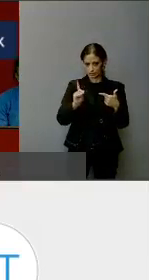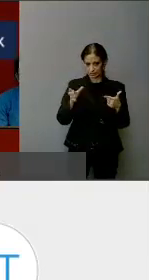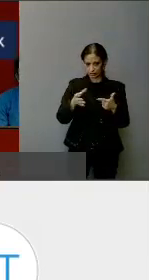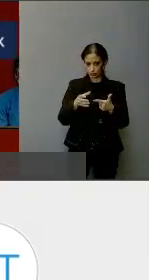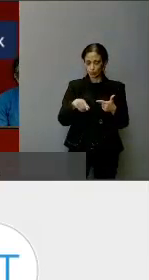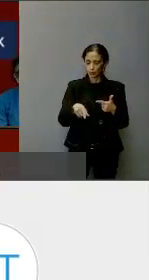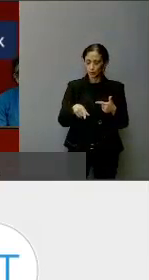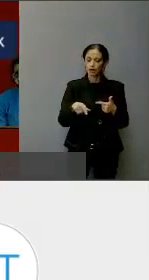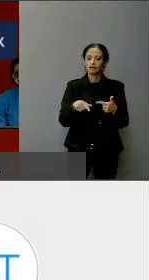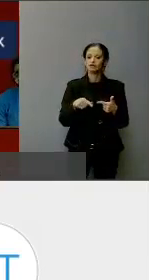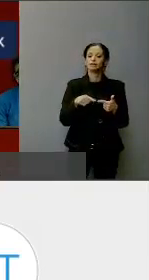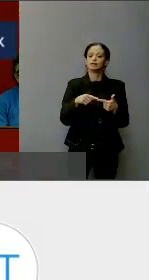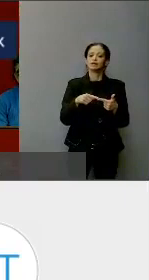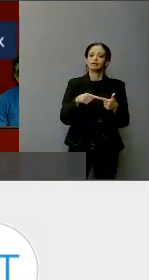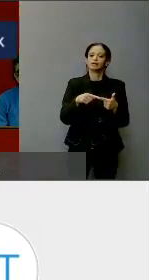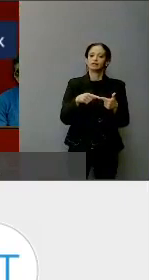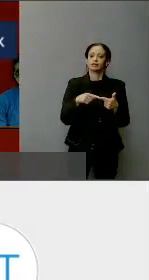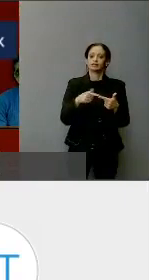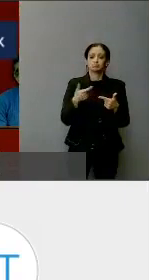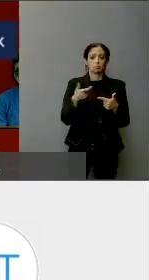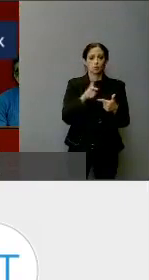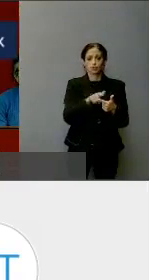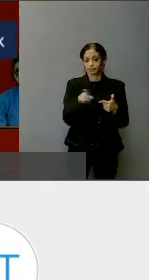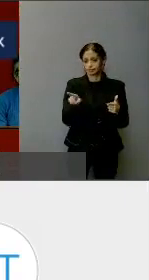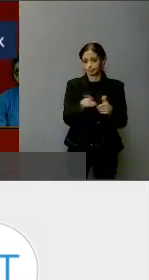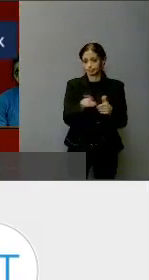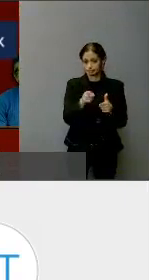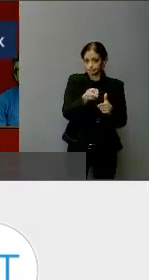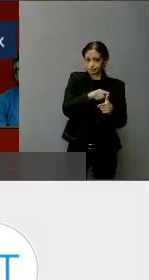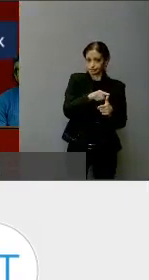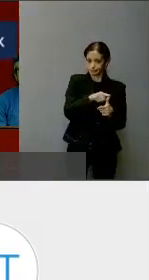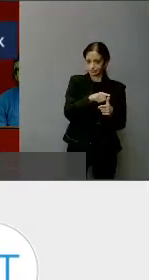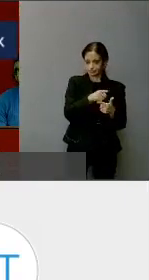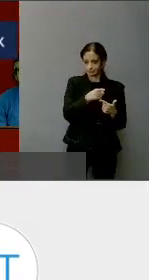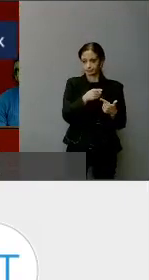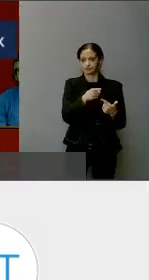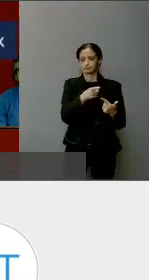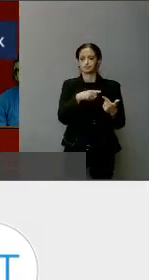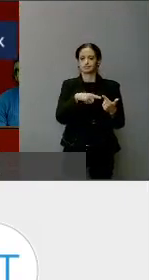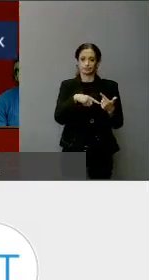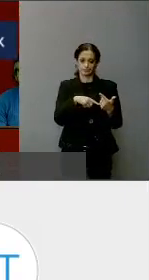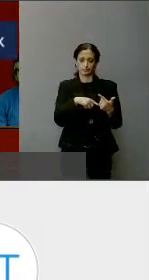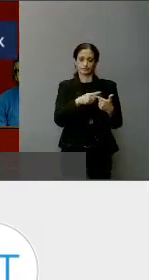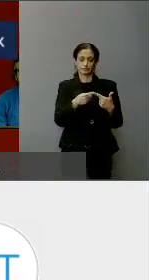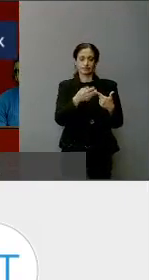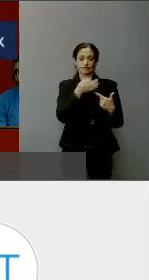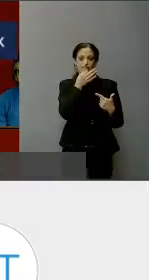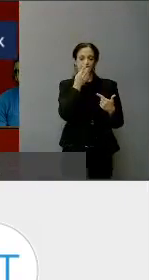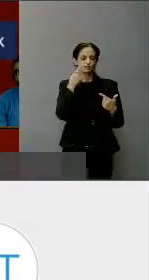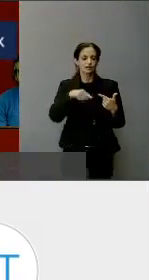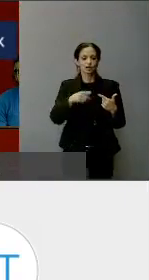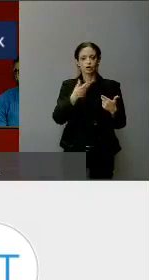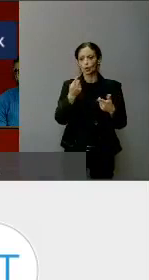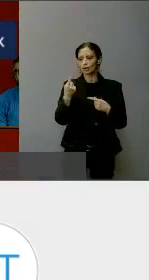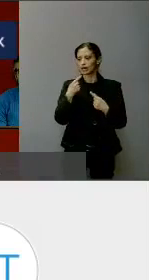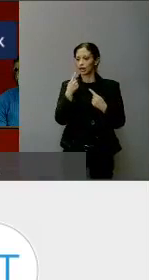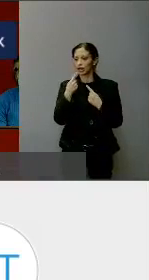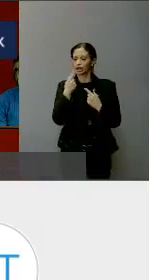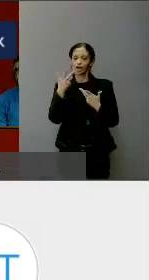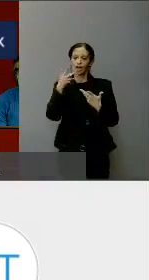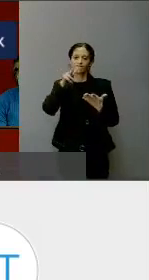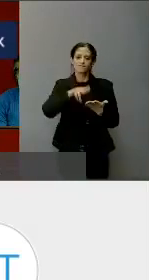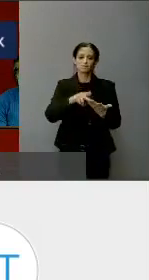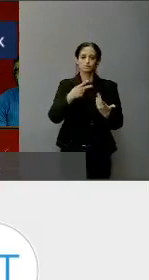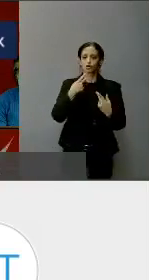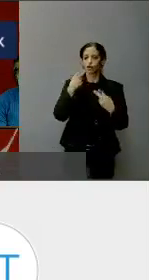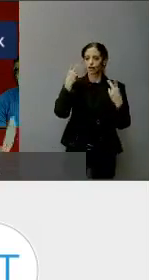che ha la stessa motivazione che vi ho letto per i 221 quindi si tratta di affermazioni non verificate